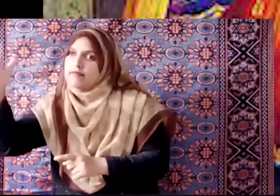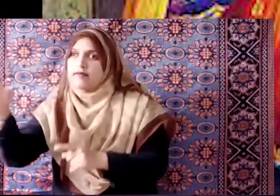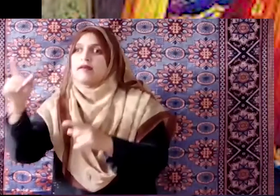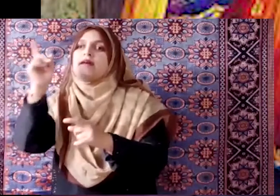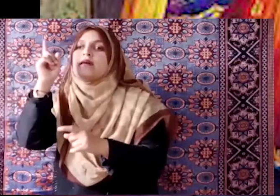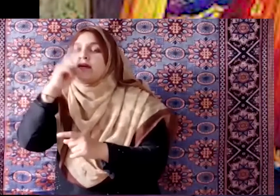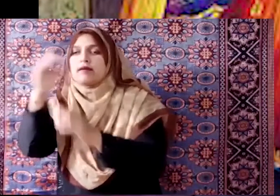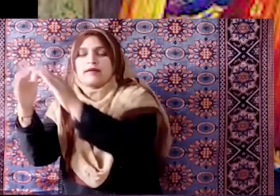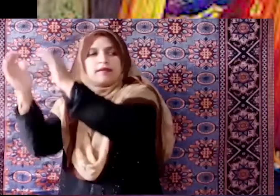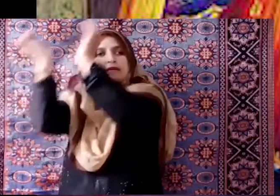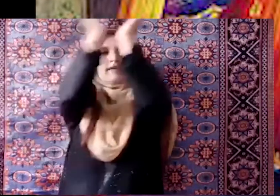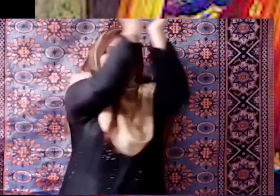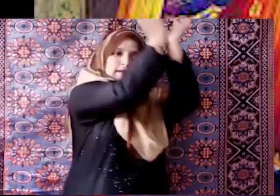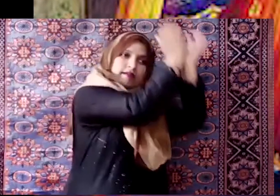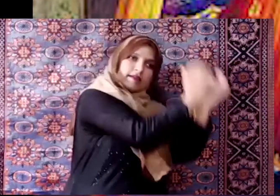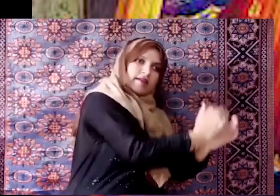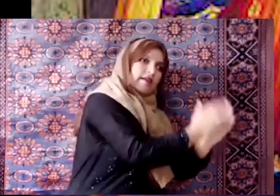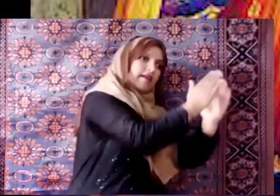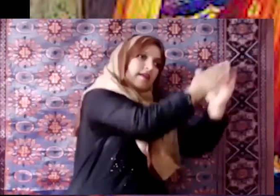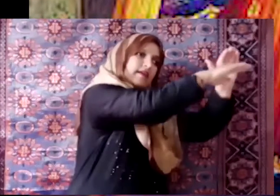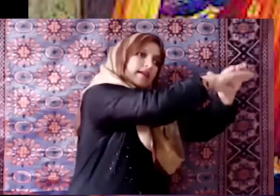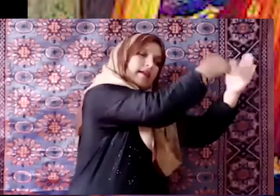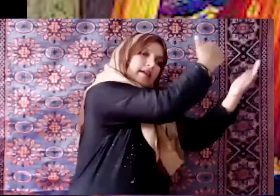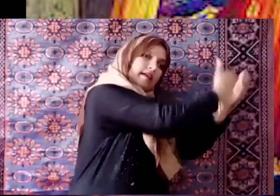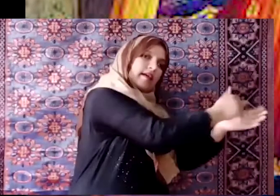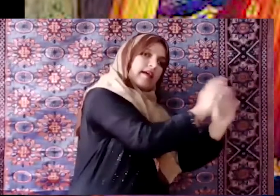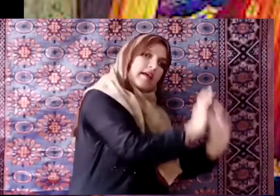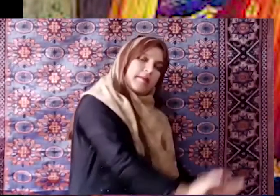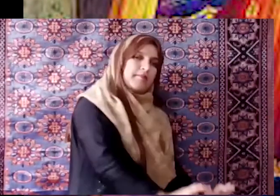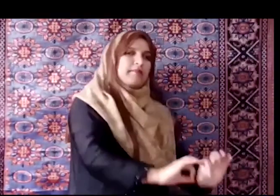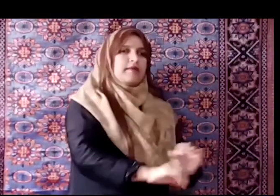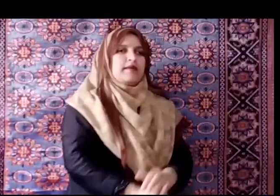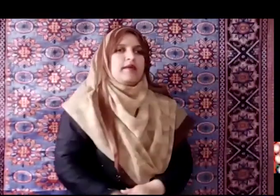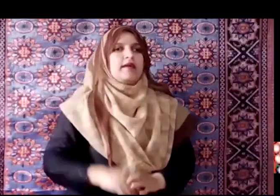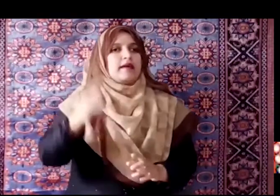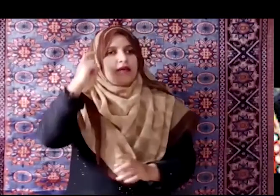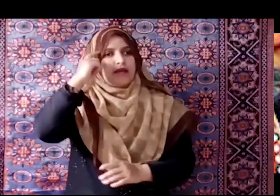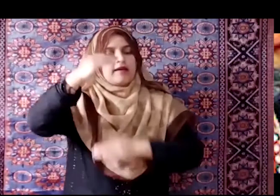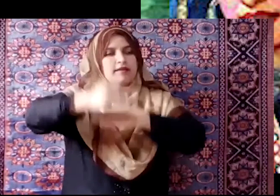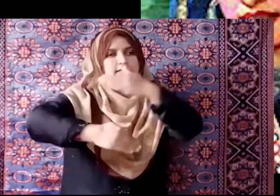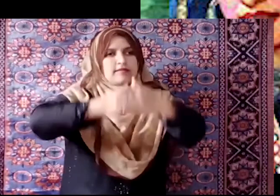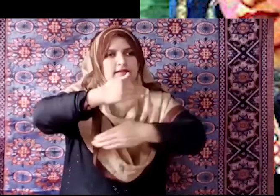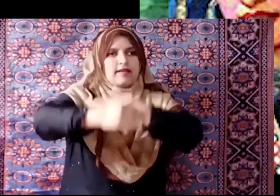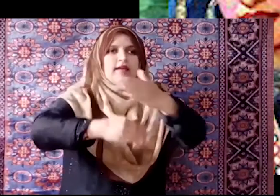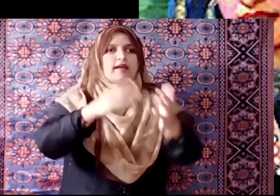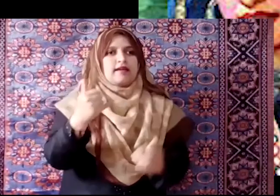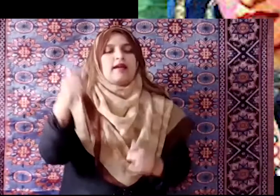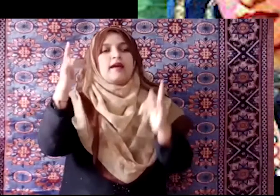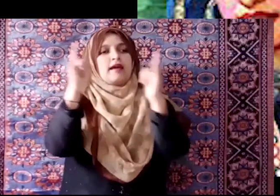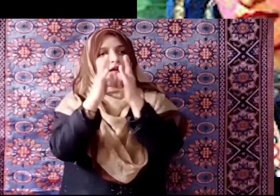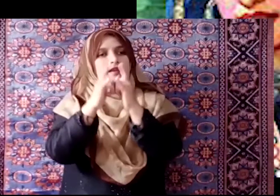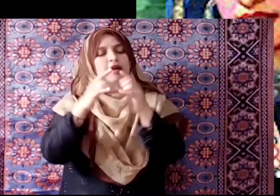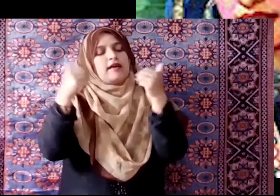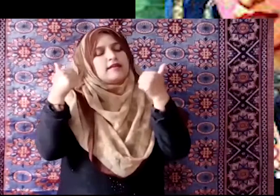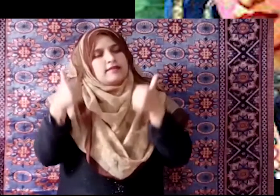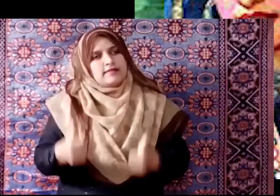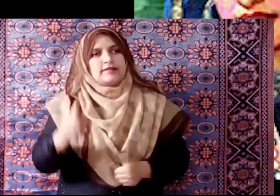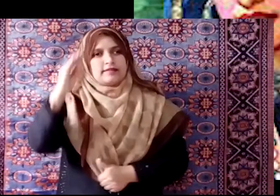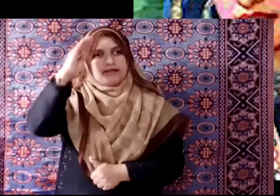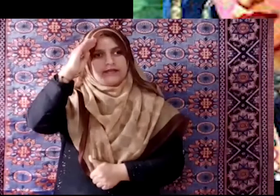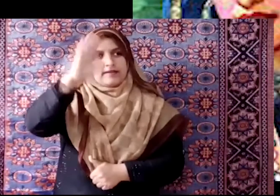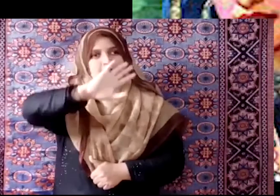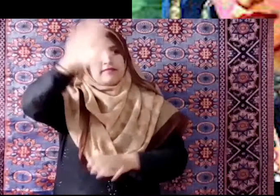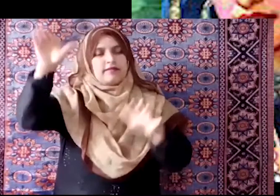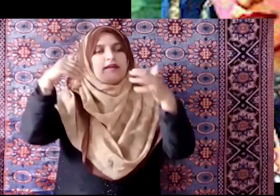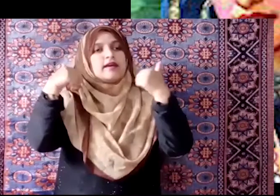تھا اور ہیر اپنے محل میں چلی گئی جہاں سے اس کی لاش ملی۔ بہرحال ہیر اور رانجھا کی کہانی